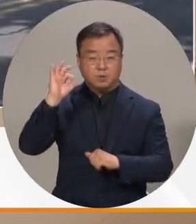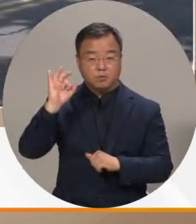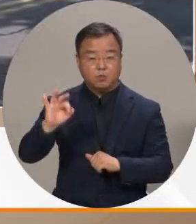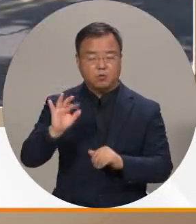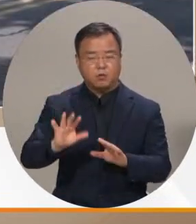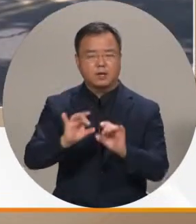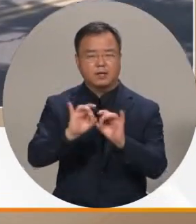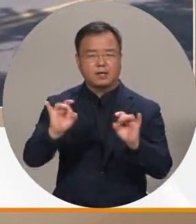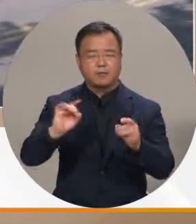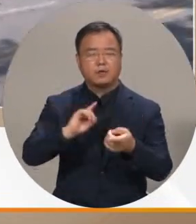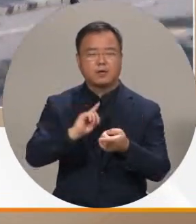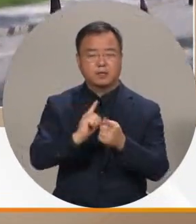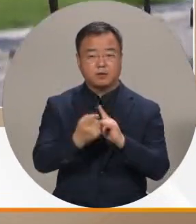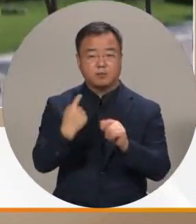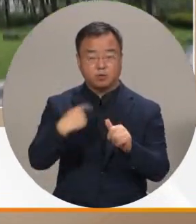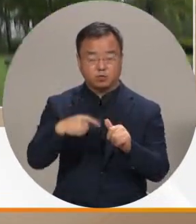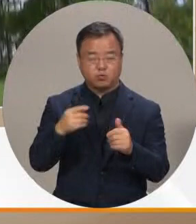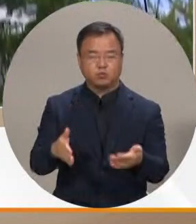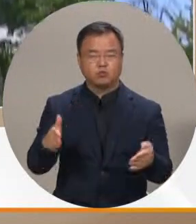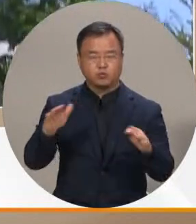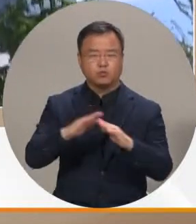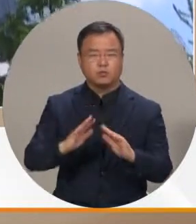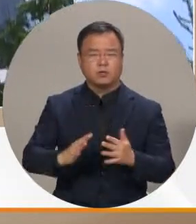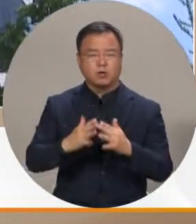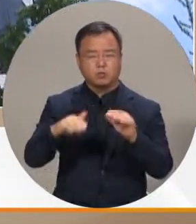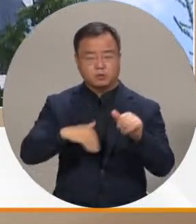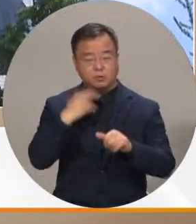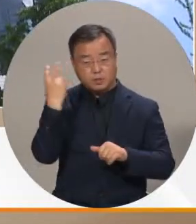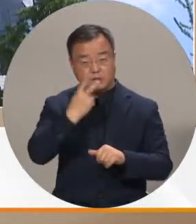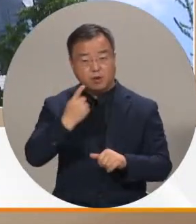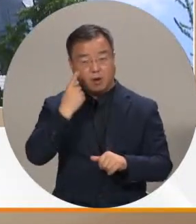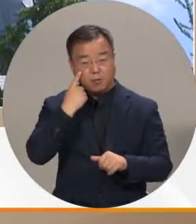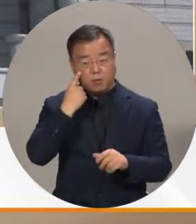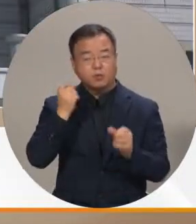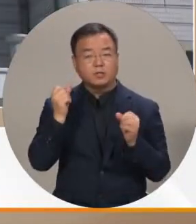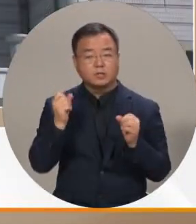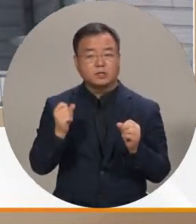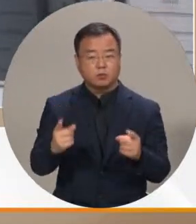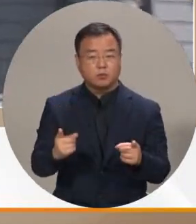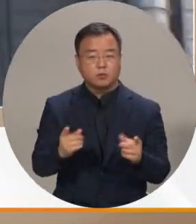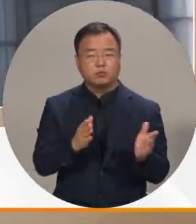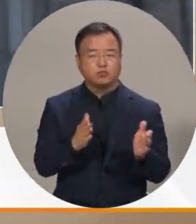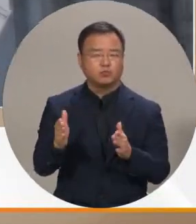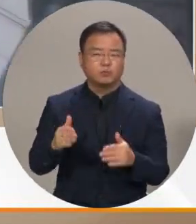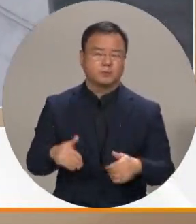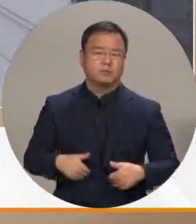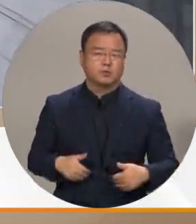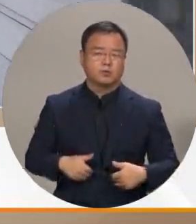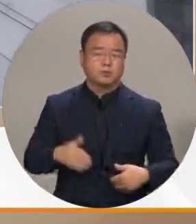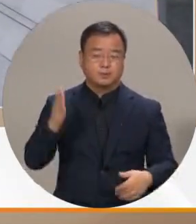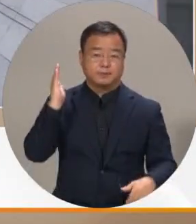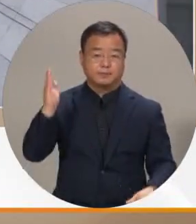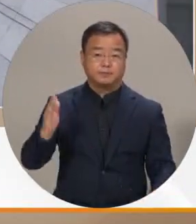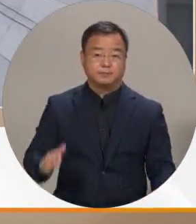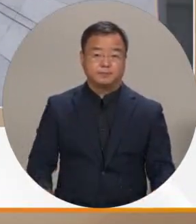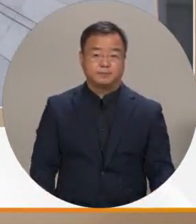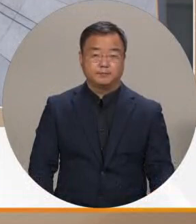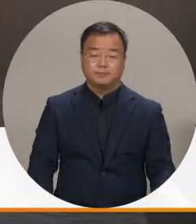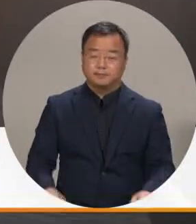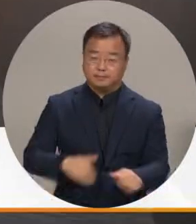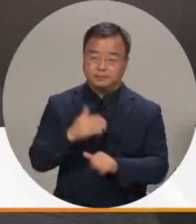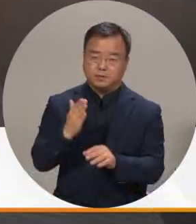기회에 각 대항교육기관들의 건축물 현황들을 다시 점검해 보는 어떤 계기로 삼을 필요도 있겠다는 목소리도 있습니다네